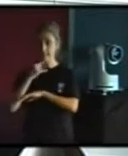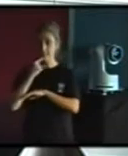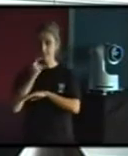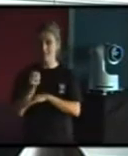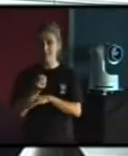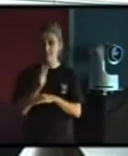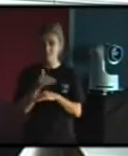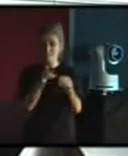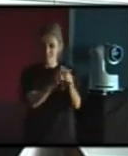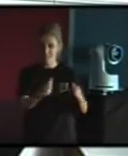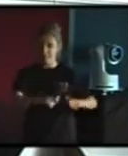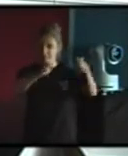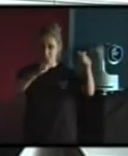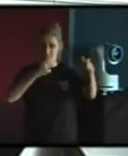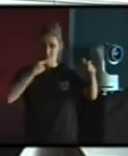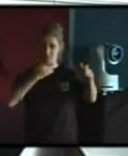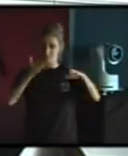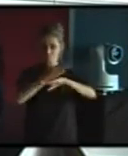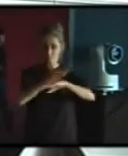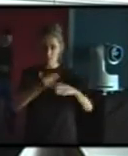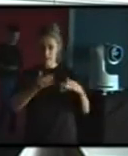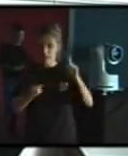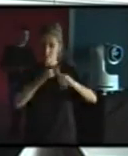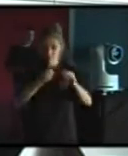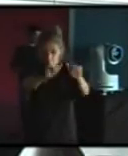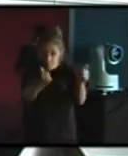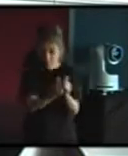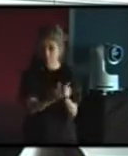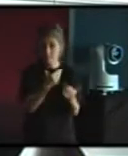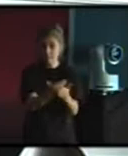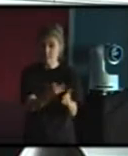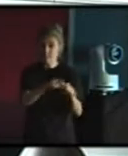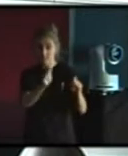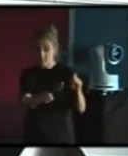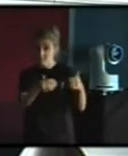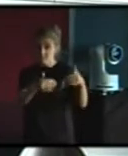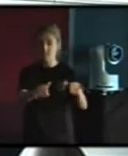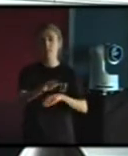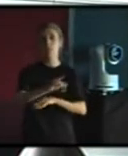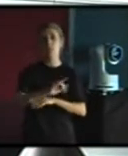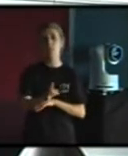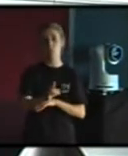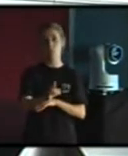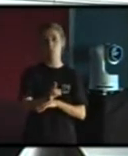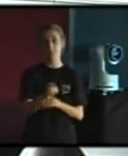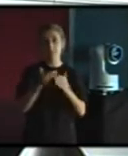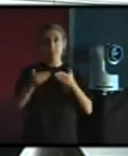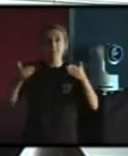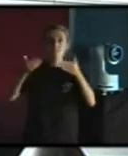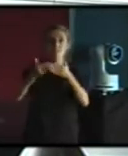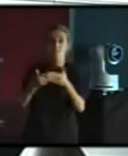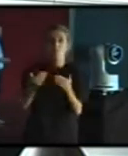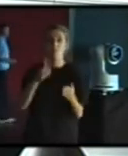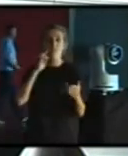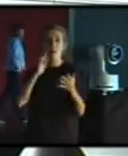pas un projet, contrairement aux apparences, qui travaille sur la forme. C'est un projet qui travaille sur un phénomène et